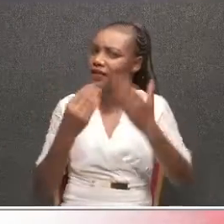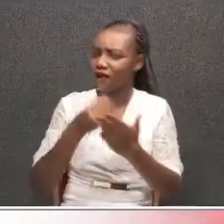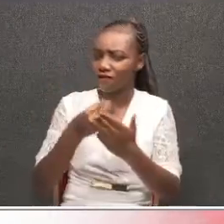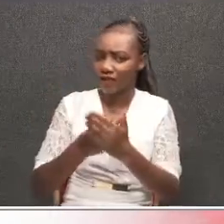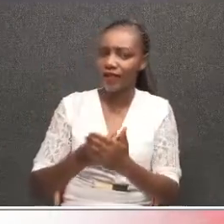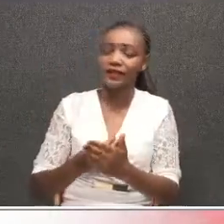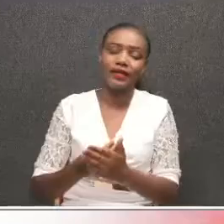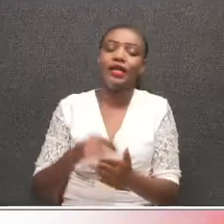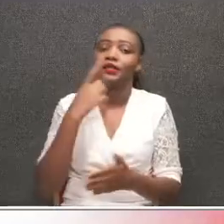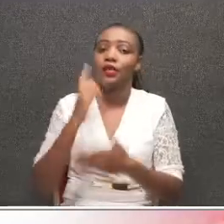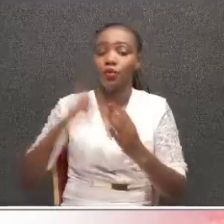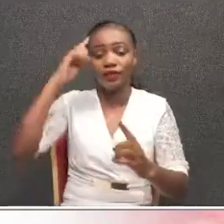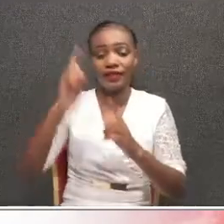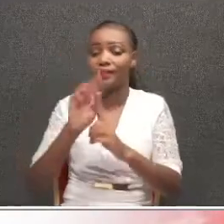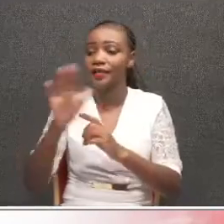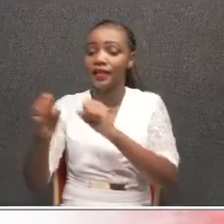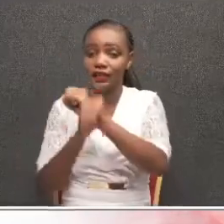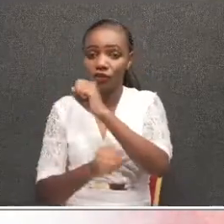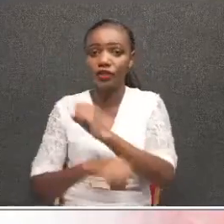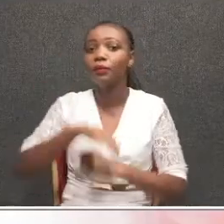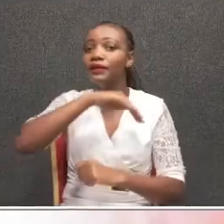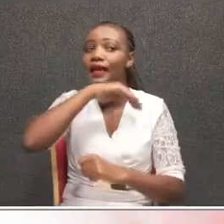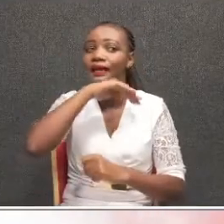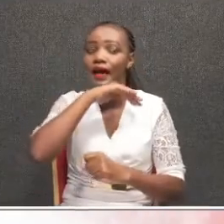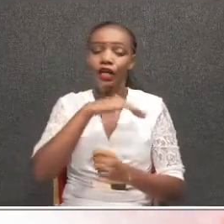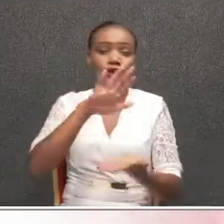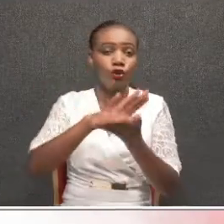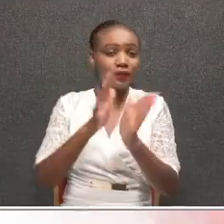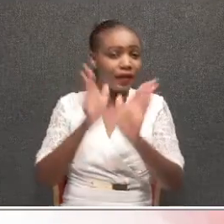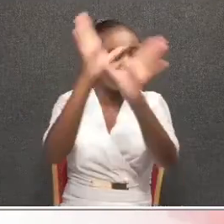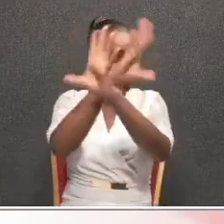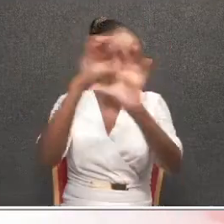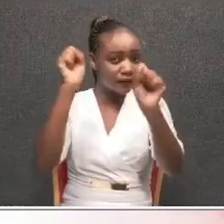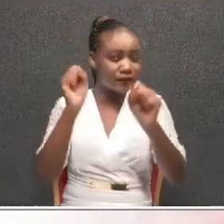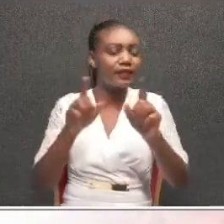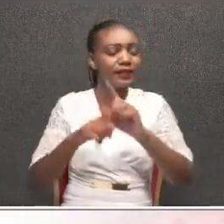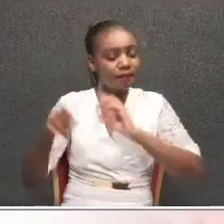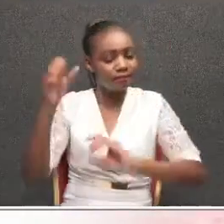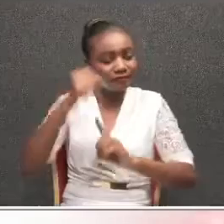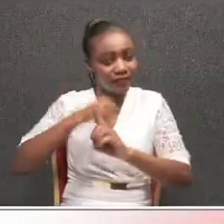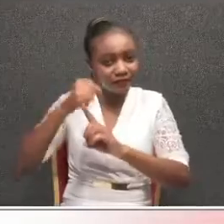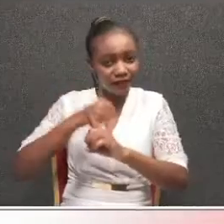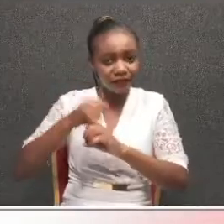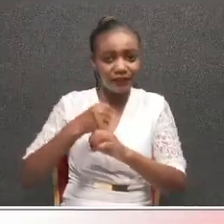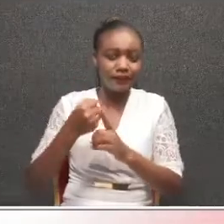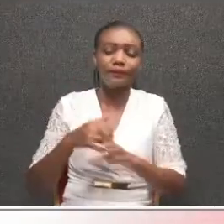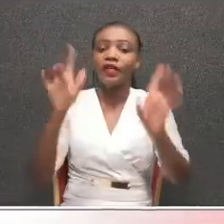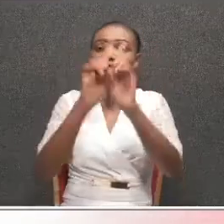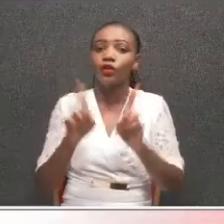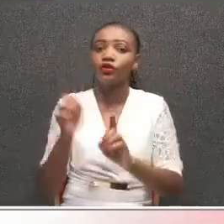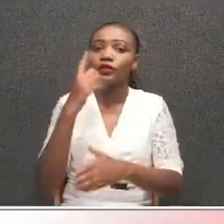lao ni kumuunga mkono kinara wa ODM Raila Odinga kufuatia azimio lake la kupigana na janga la njaa katika eneo hilo. Wanasema